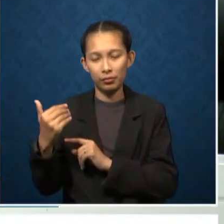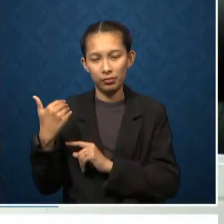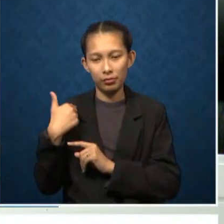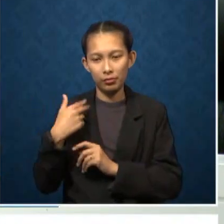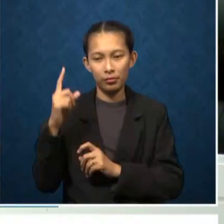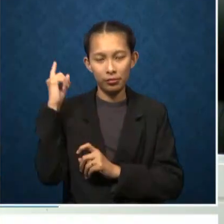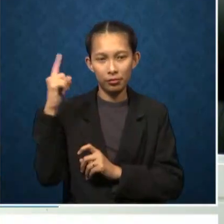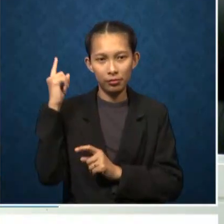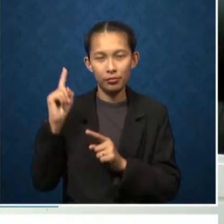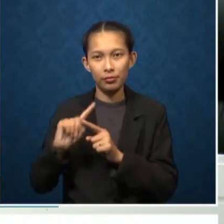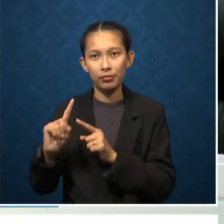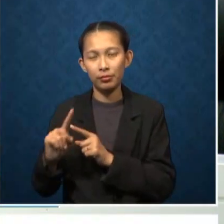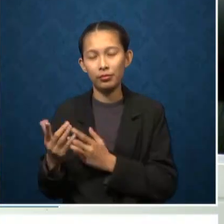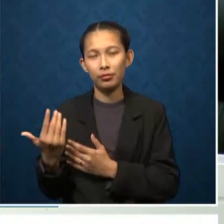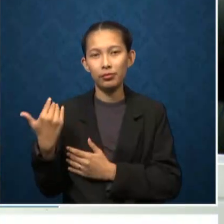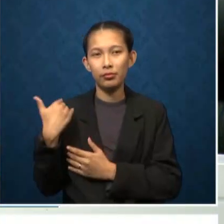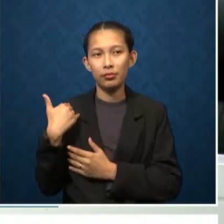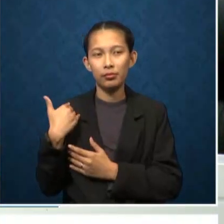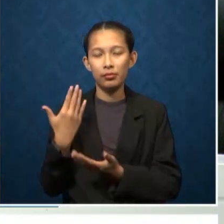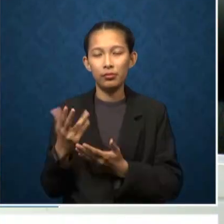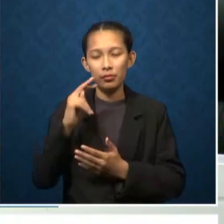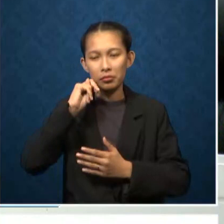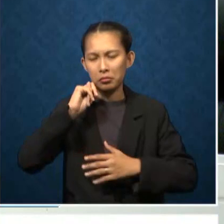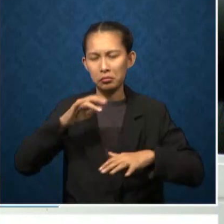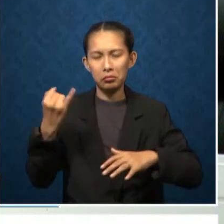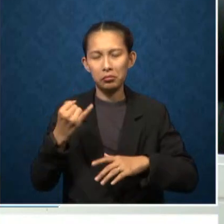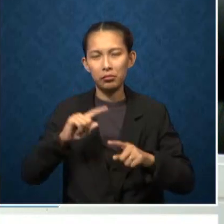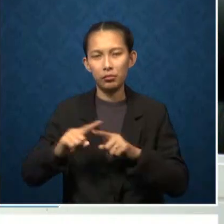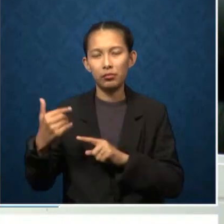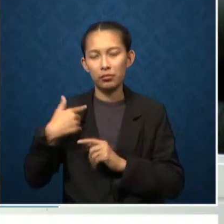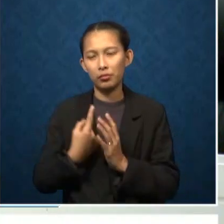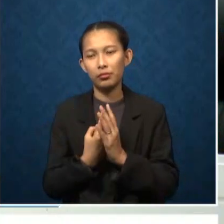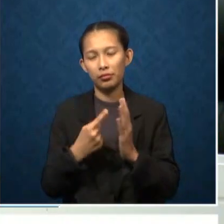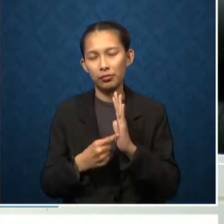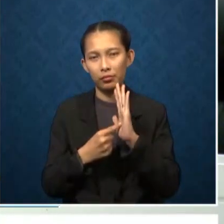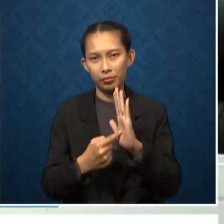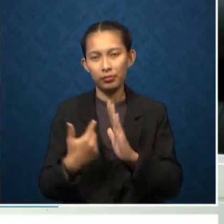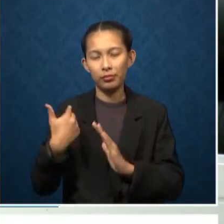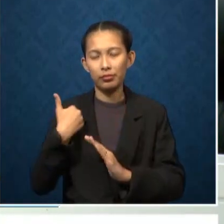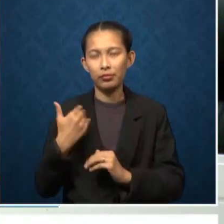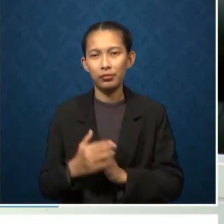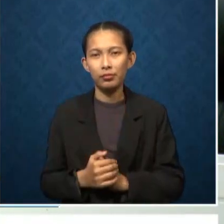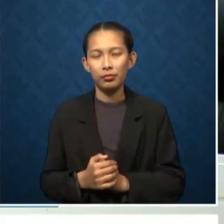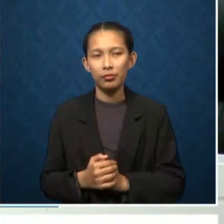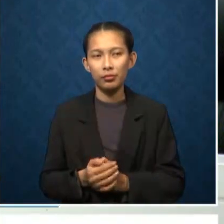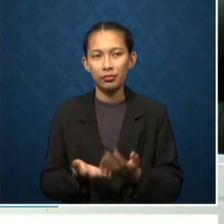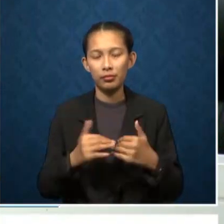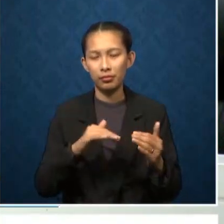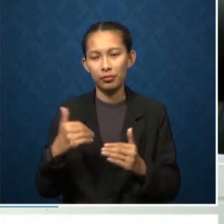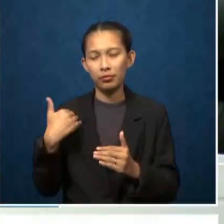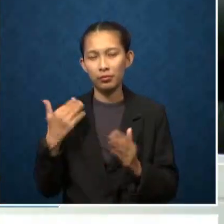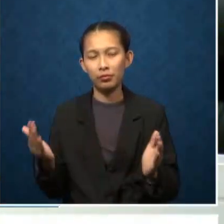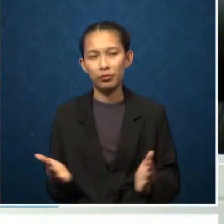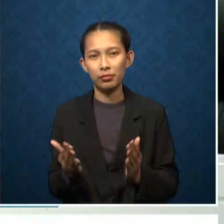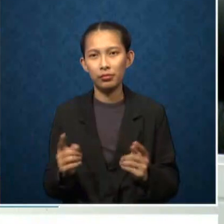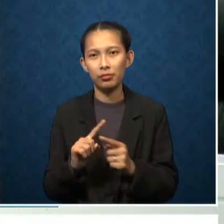ารจัดการขยะแล้วก็การแก้ไขปัญหาน้ำเสียอันนี้เราก็จะมีโมเดลต้นแบบอยู่4เรื่องด้วยกันรวมทั้งเรายังขับเคลื่อนการ